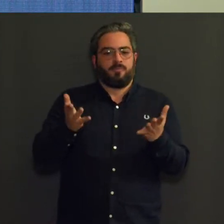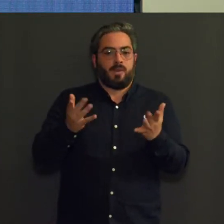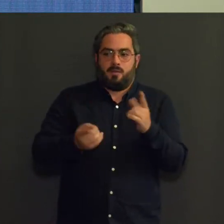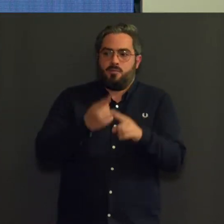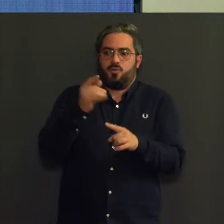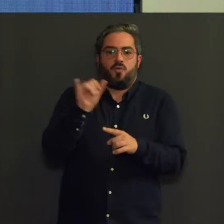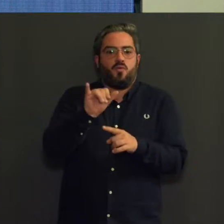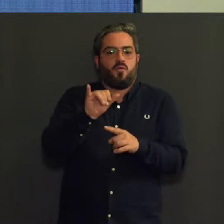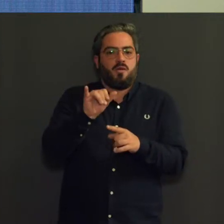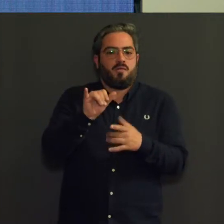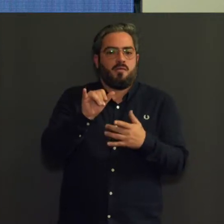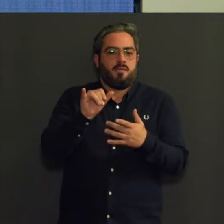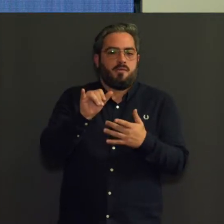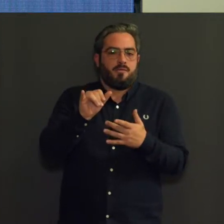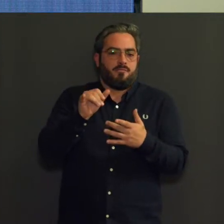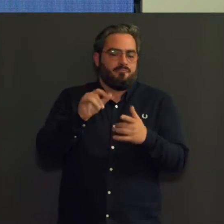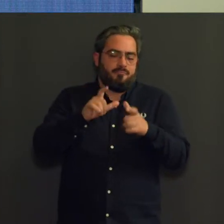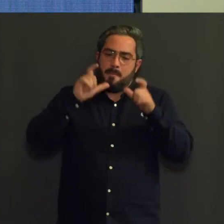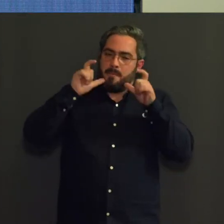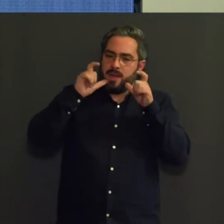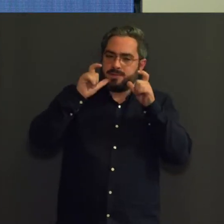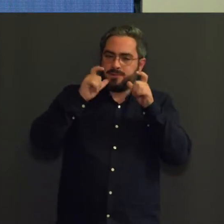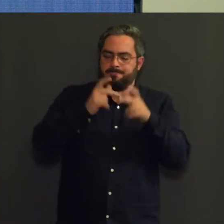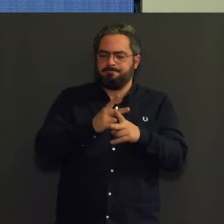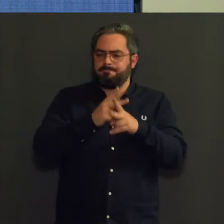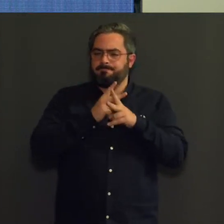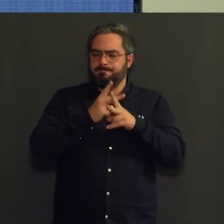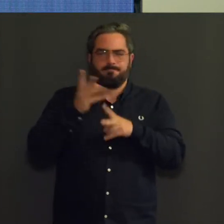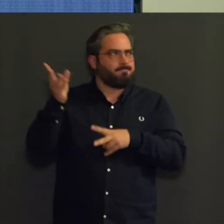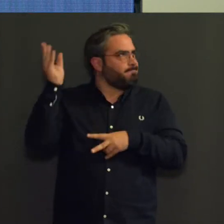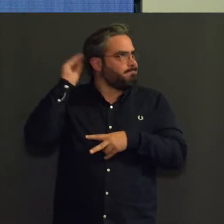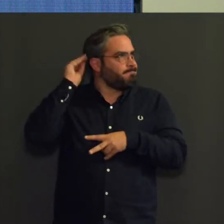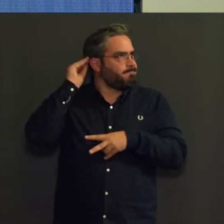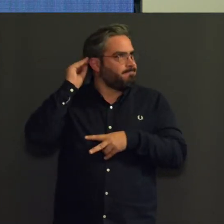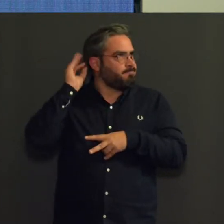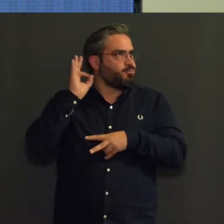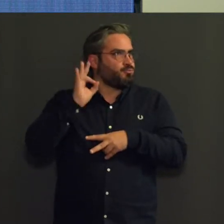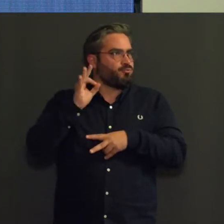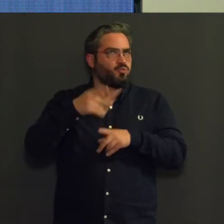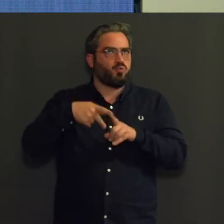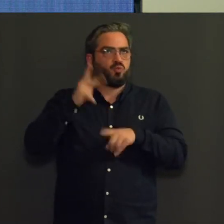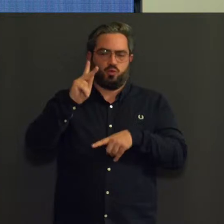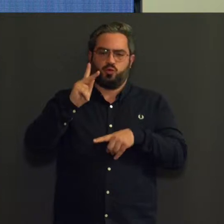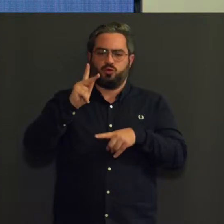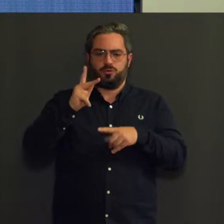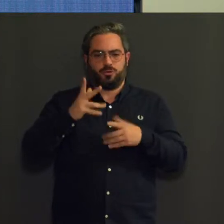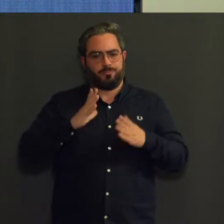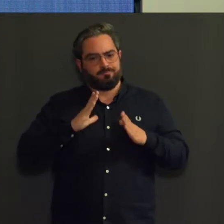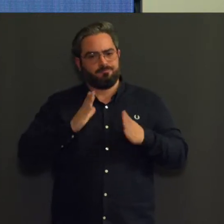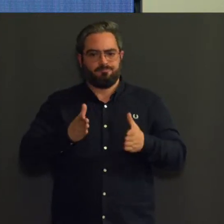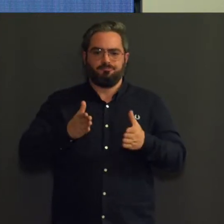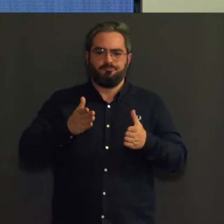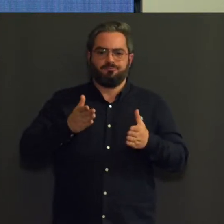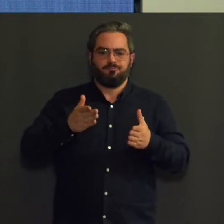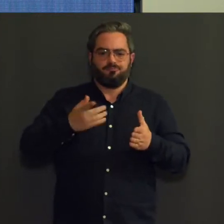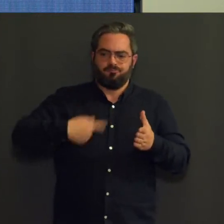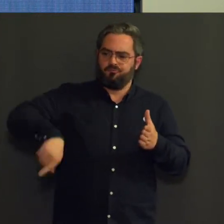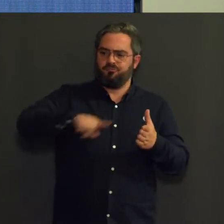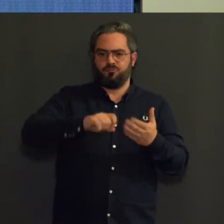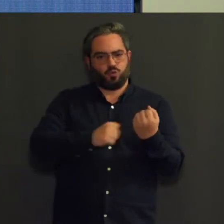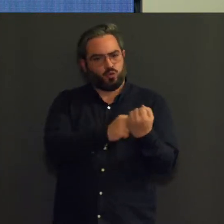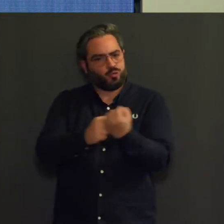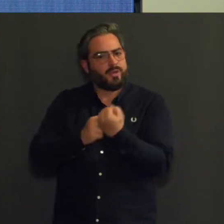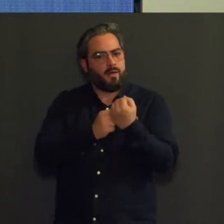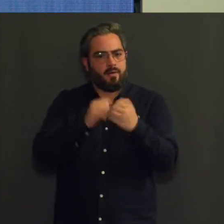de continuer à considérer ce port du masque dans un sens de gestion globale et de participation personnelle à la gestion